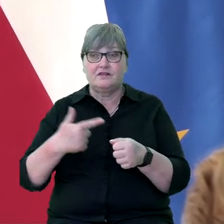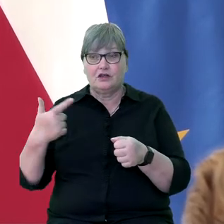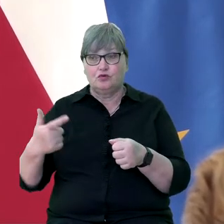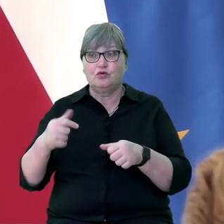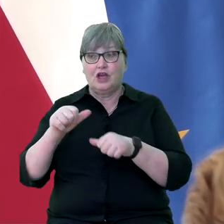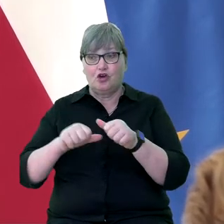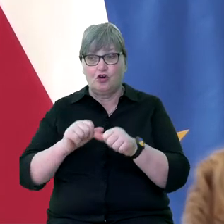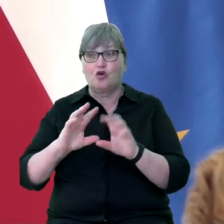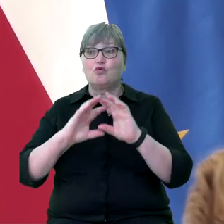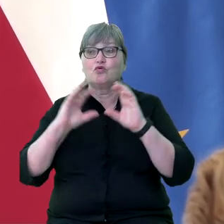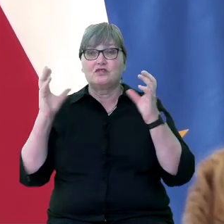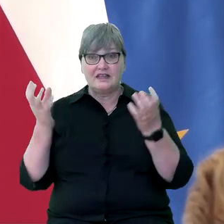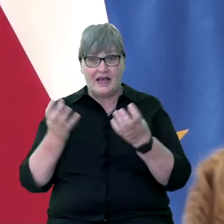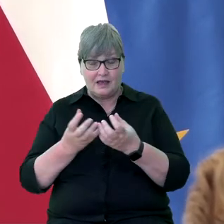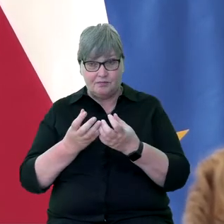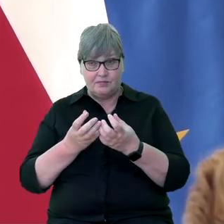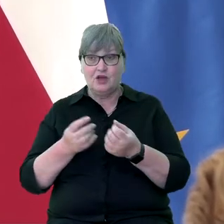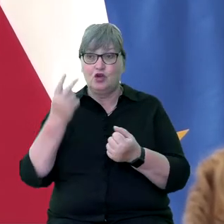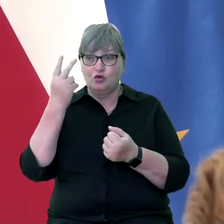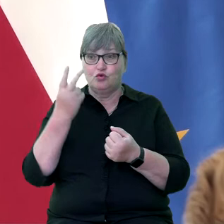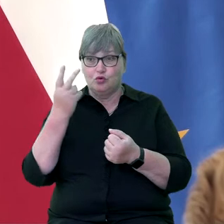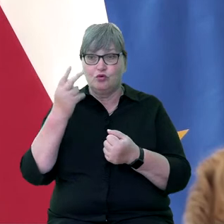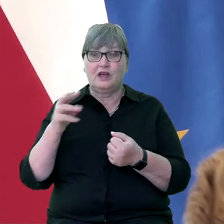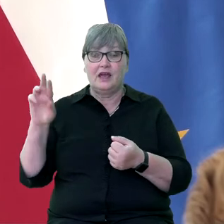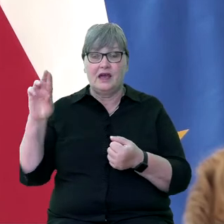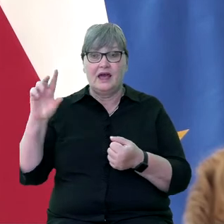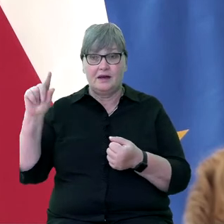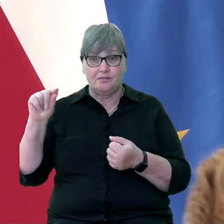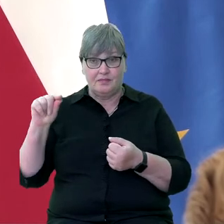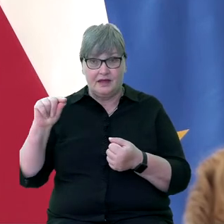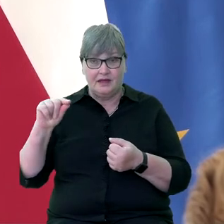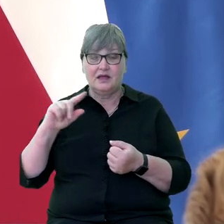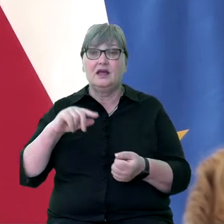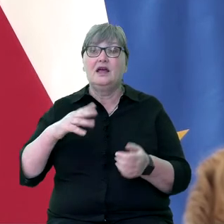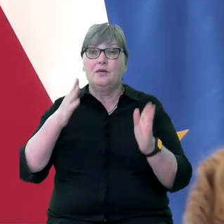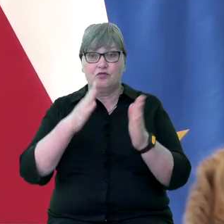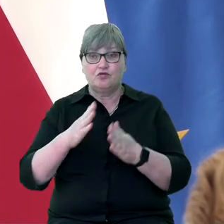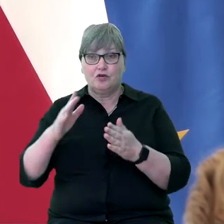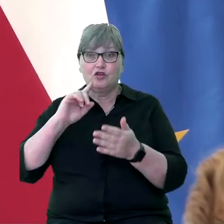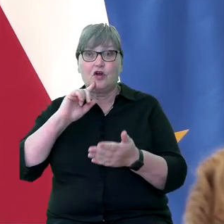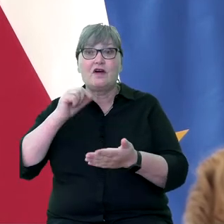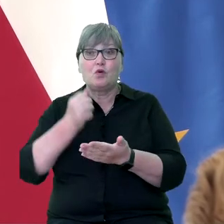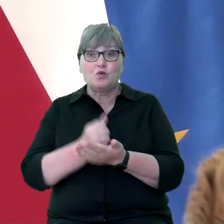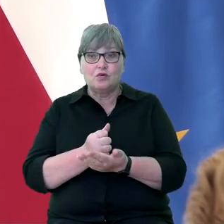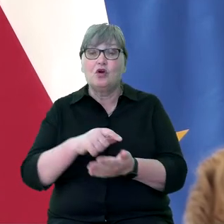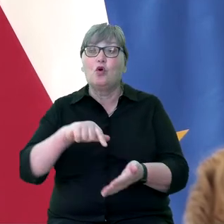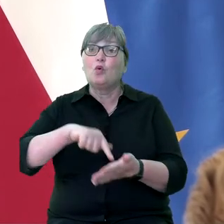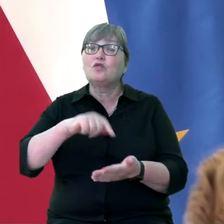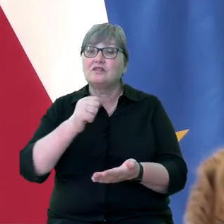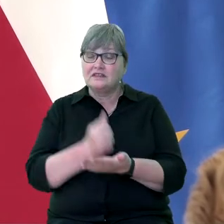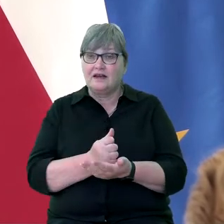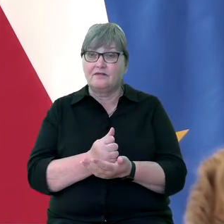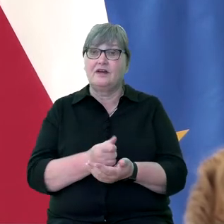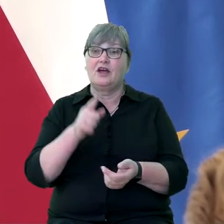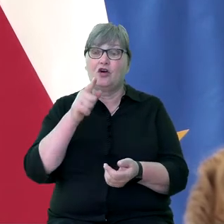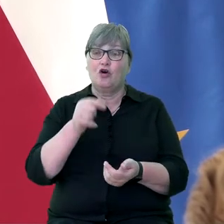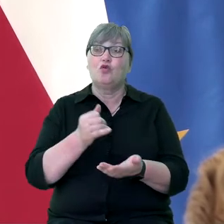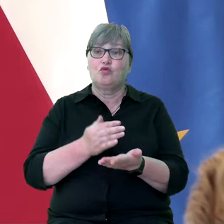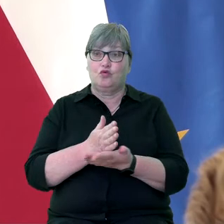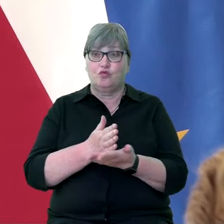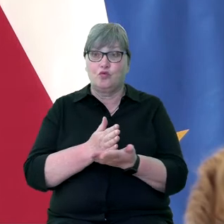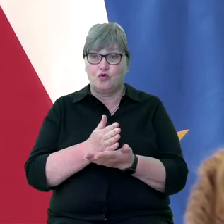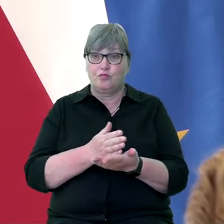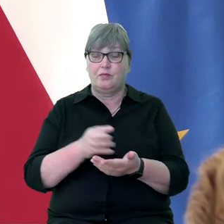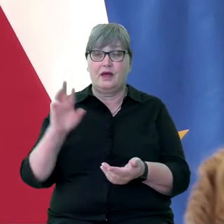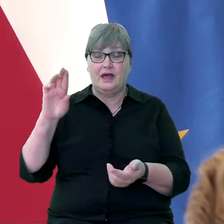Rzeczpospolitej uchwalił ustawę o Państwowej Służbie Cywilnej. Z okazji tego jubileuszu podjęliśmy